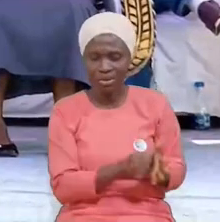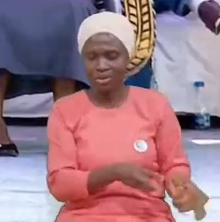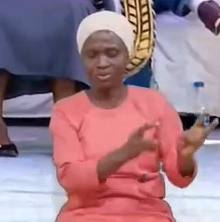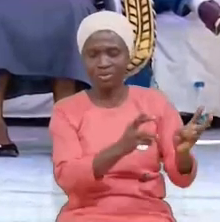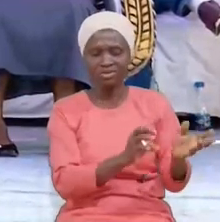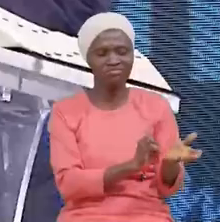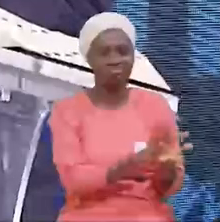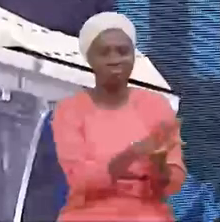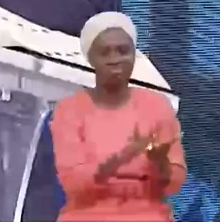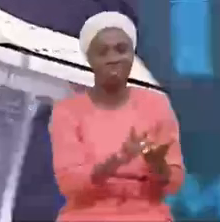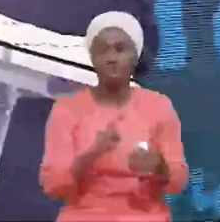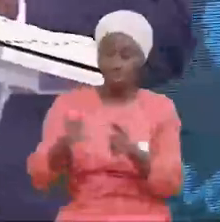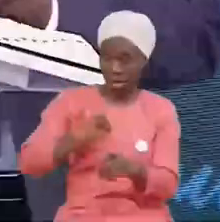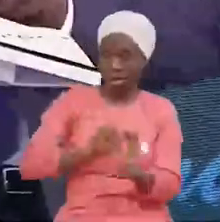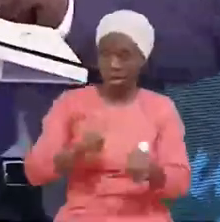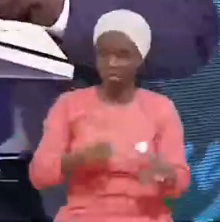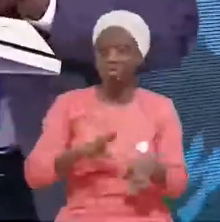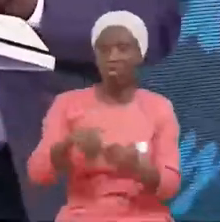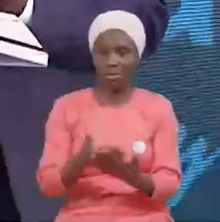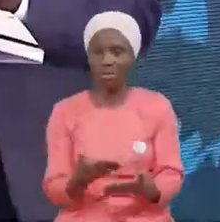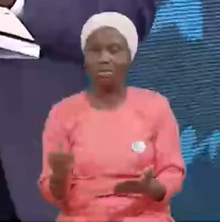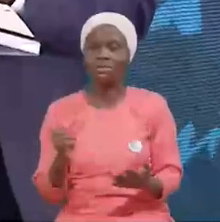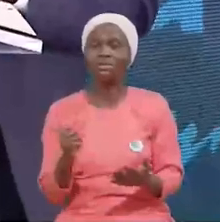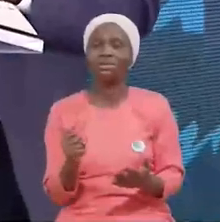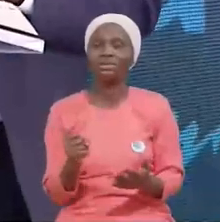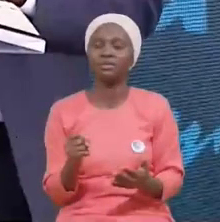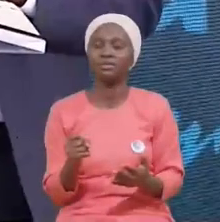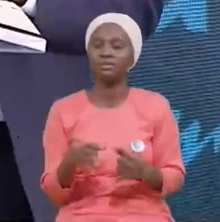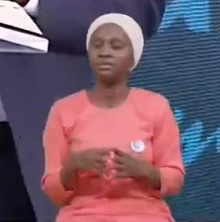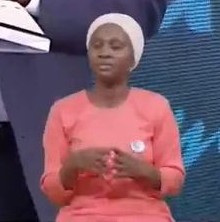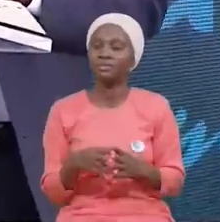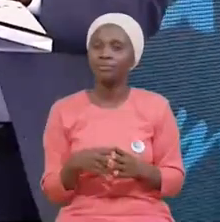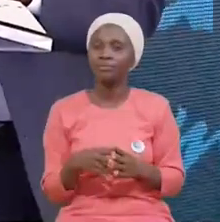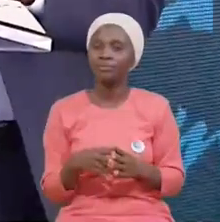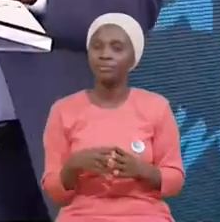Ah, je ne peux pas aller dans cette direction-là parce que le chemin est très dur, mais moi, je peux tout.